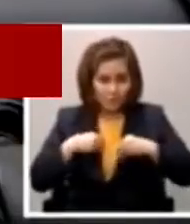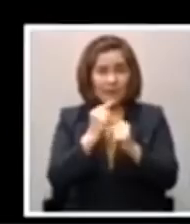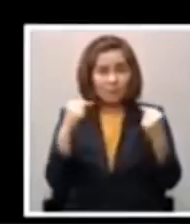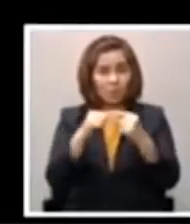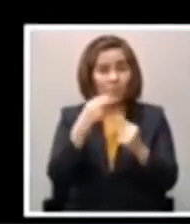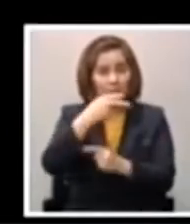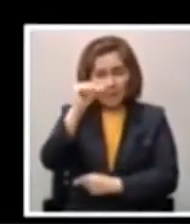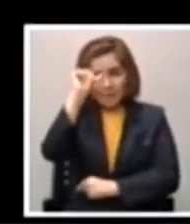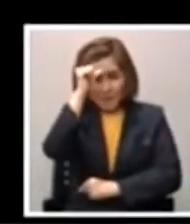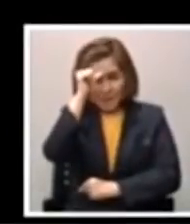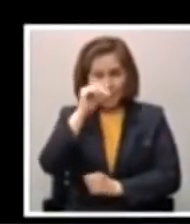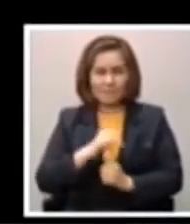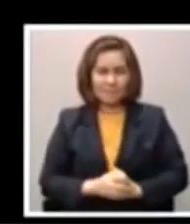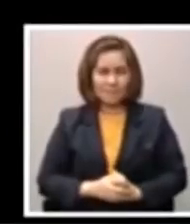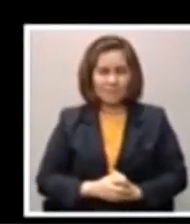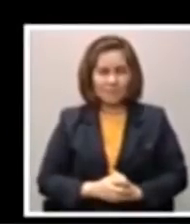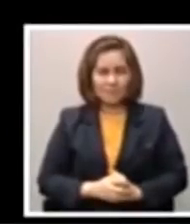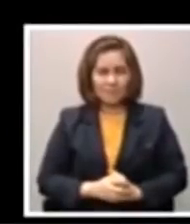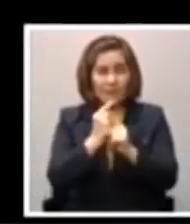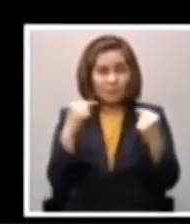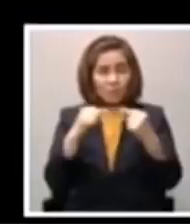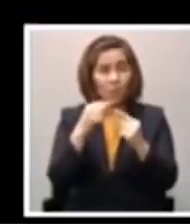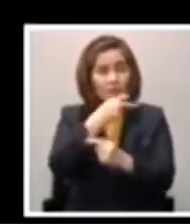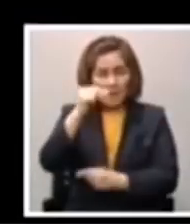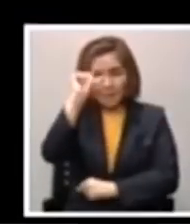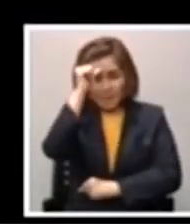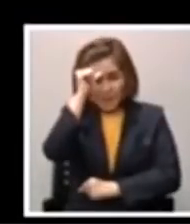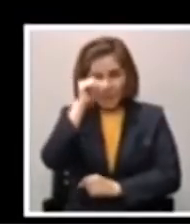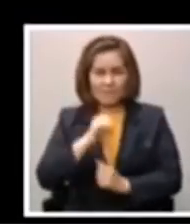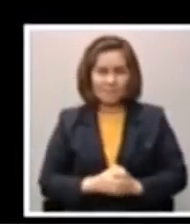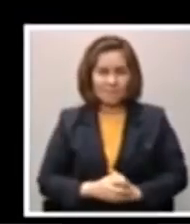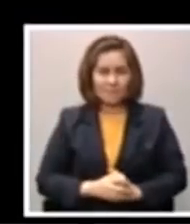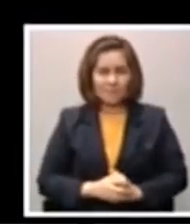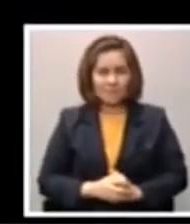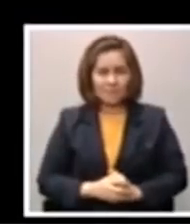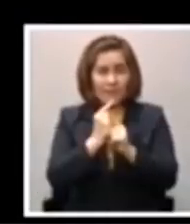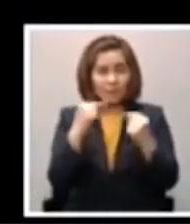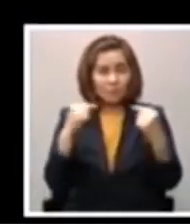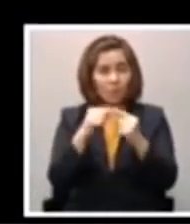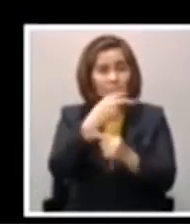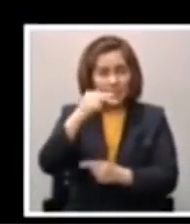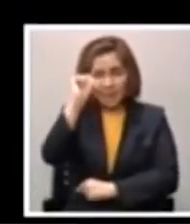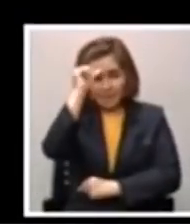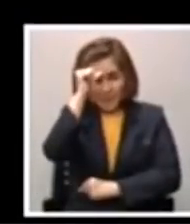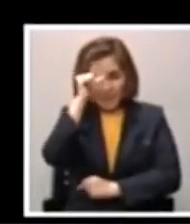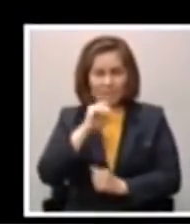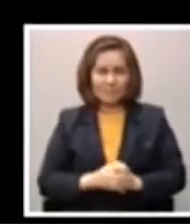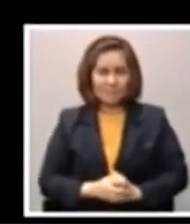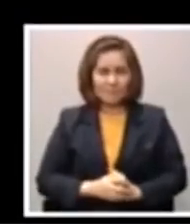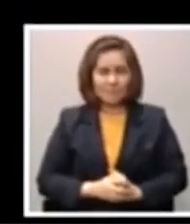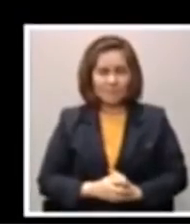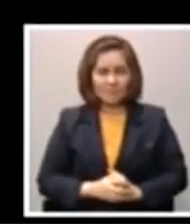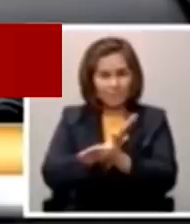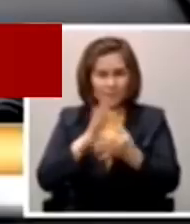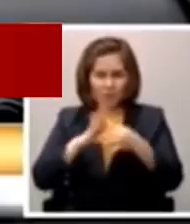ภาษิตคำบาลีท่านประธานครับกรรมมุนาวัตติโลโกท่านผบ.ทบ.เสนอปฏิรูปกองทั